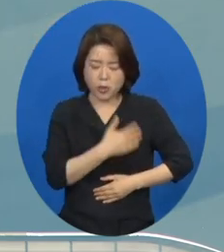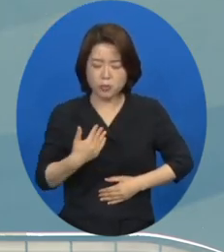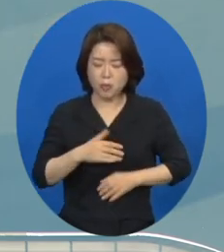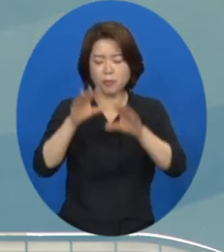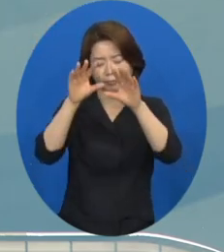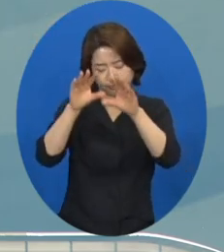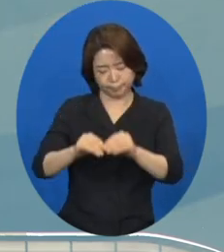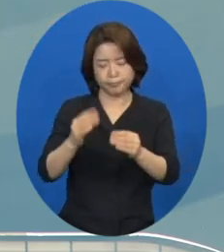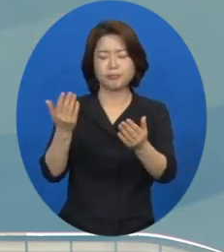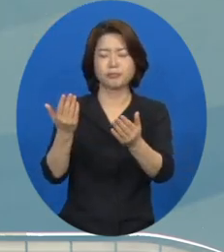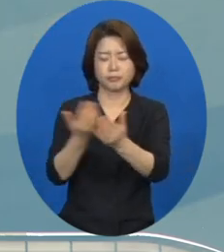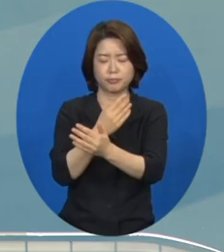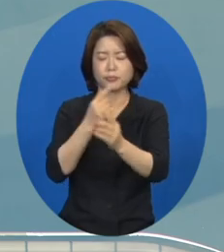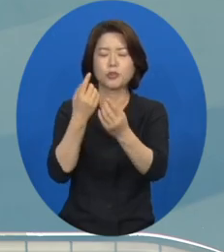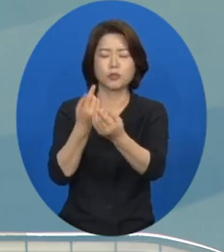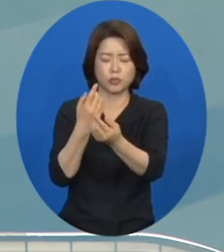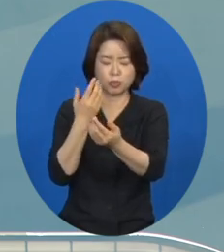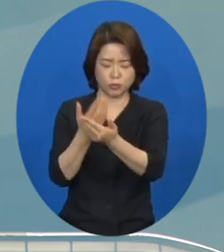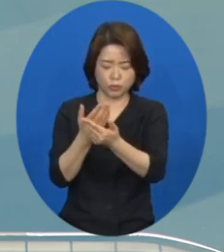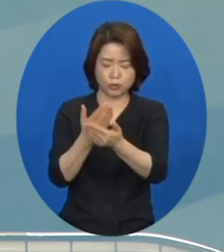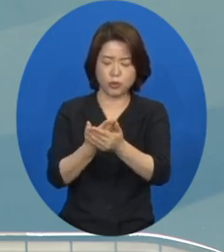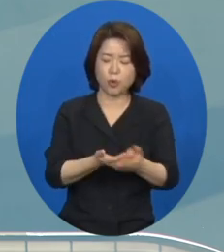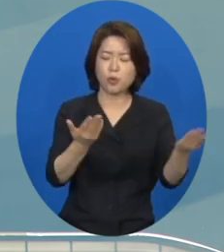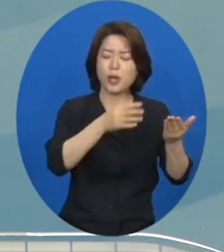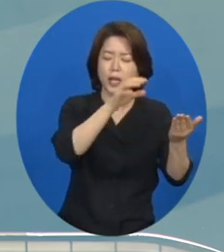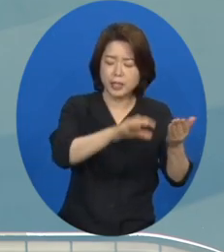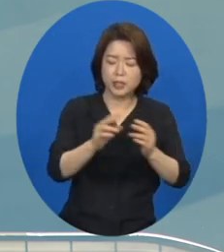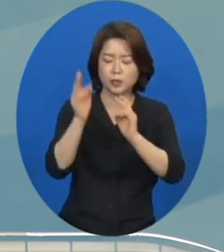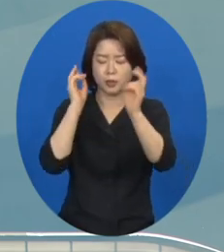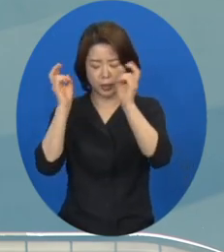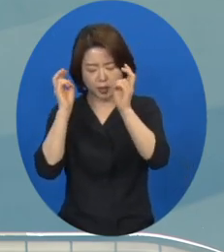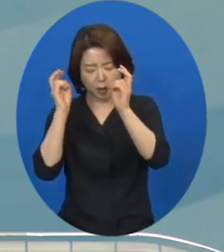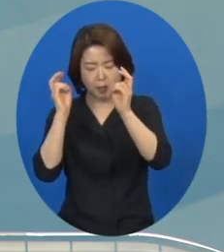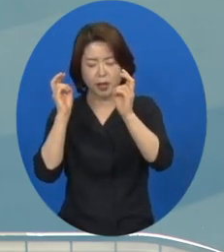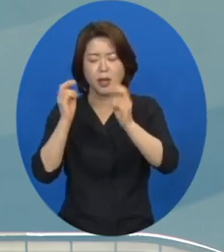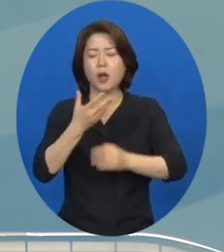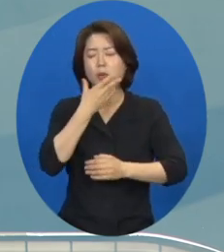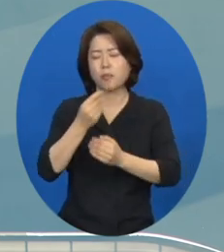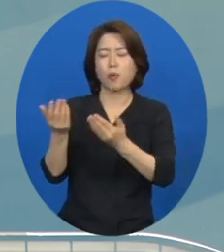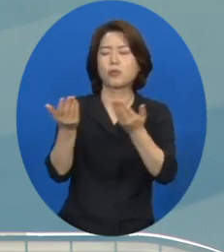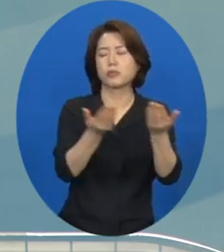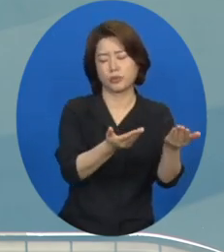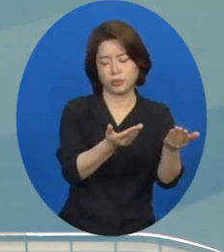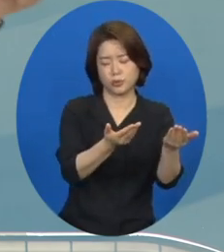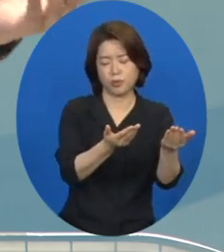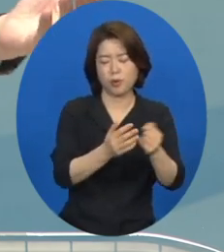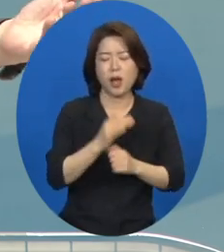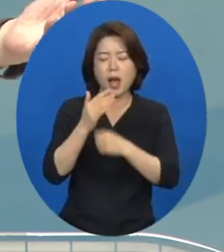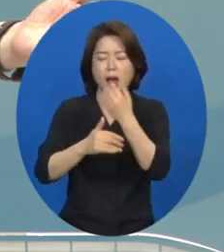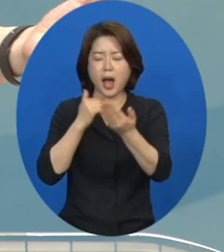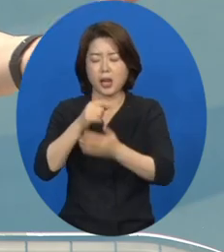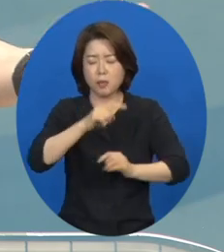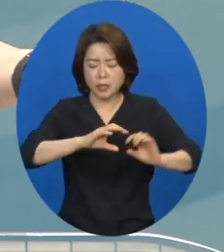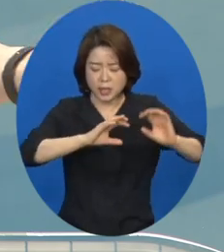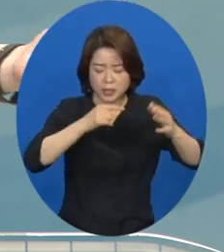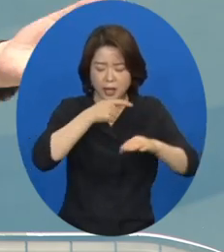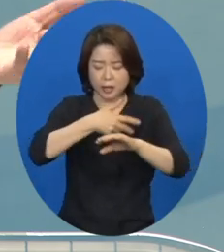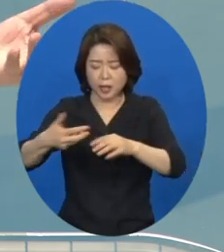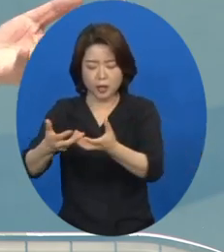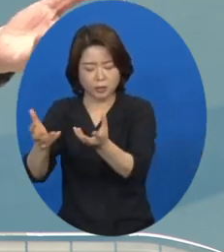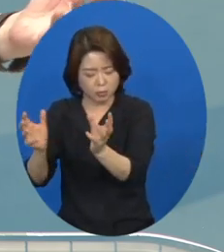주시고 성도들의 일터와 기업에 주님 복을 주소서. 하나님 이 나라와